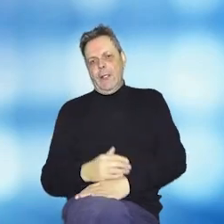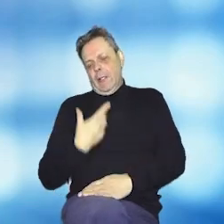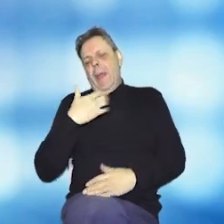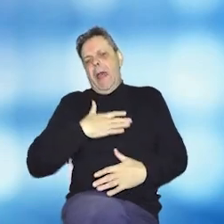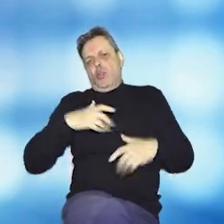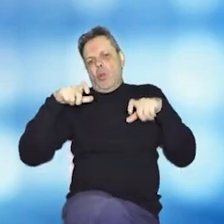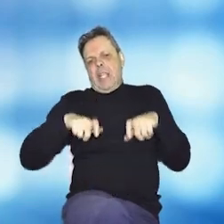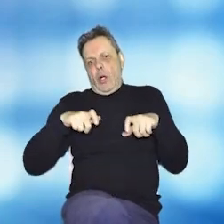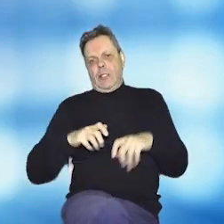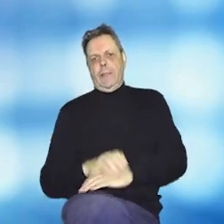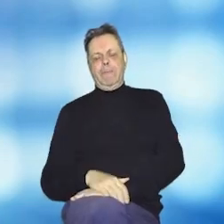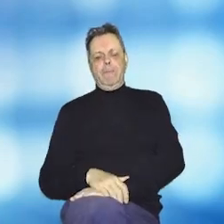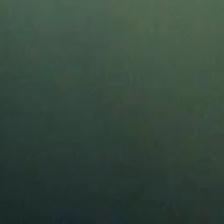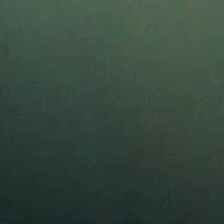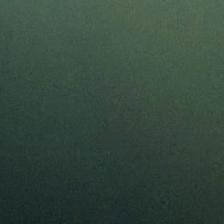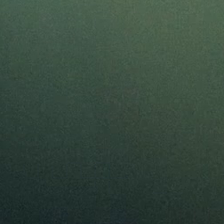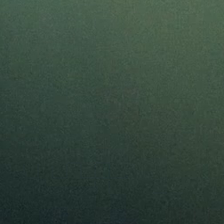starosti. Tako da, evo.